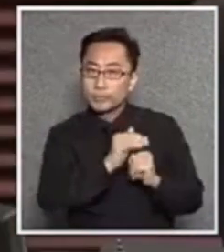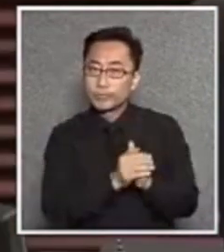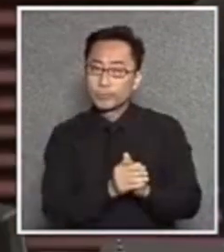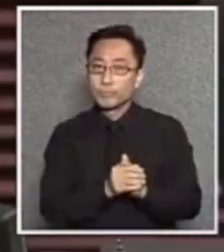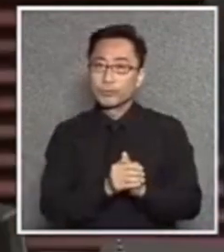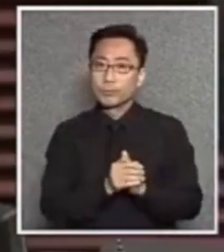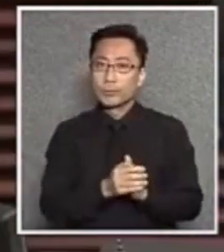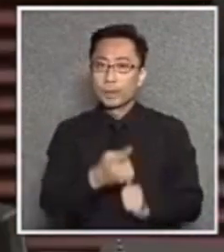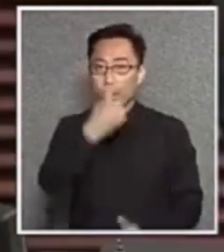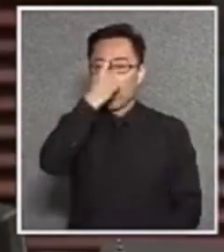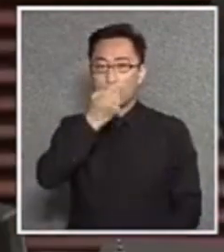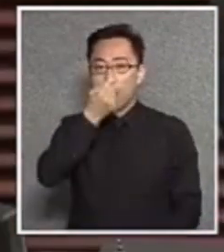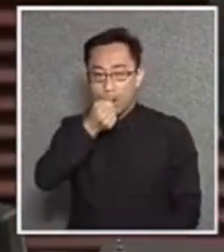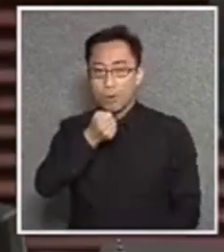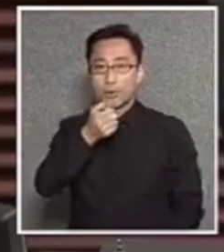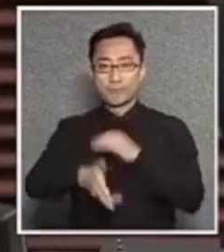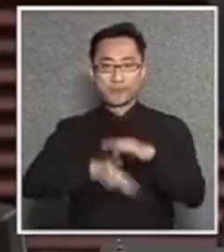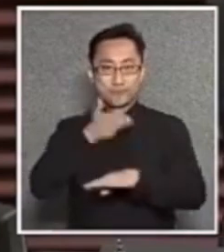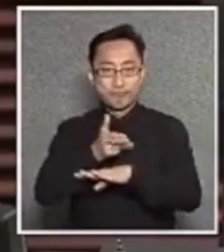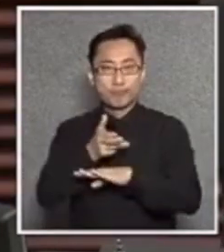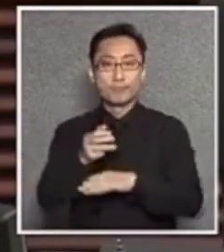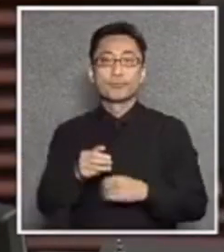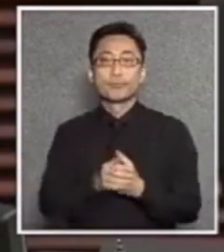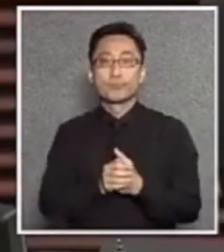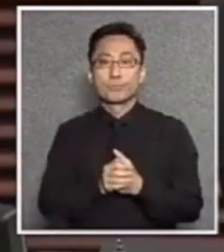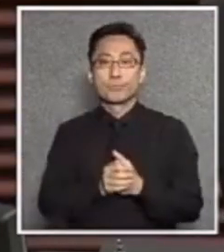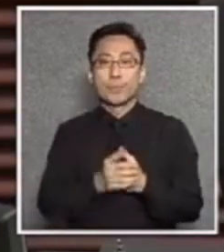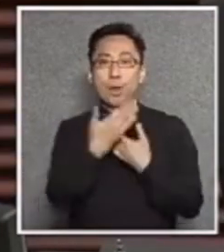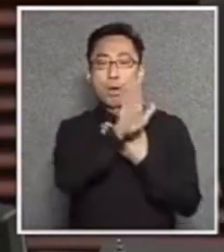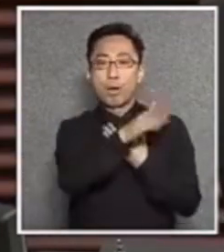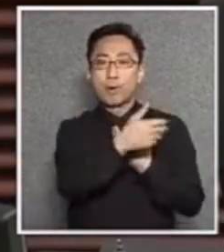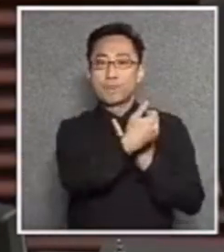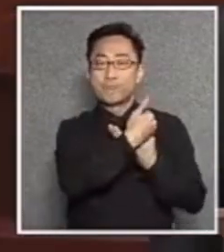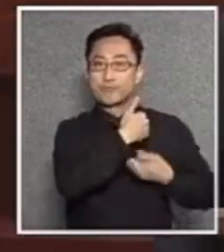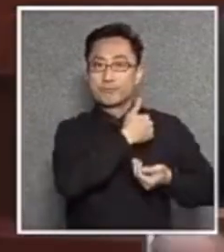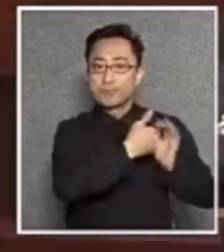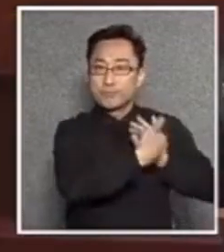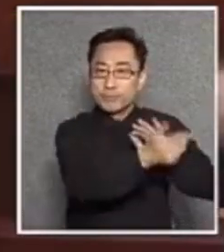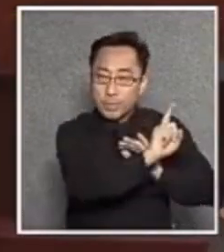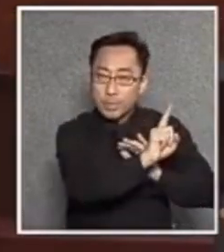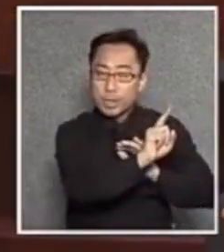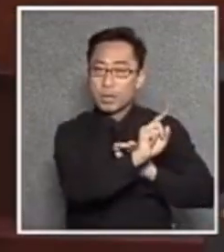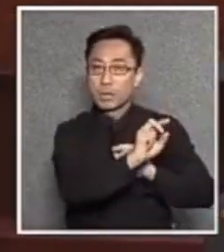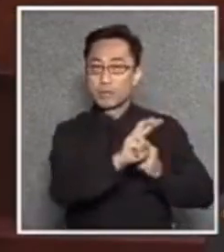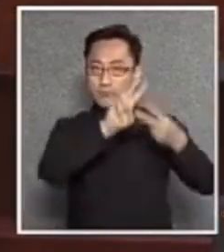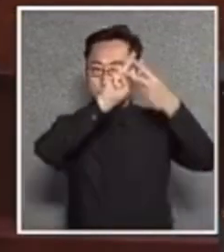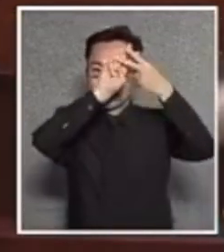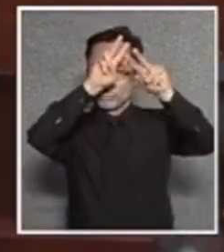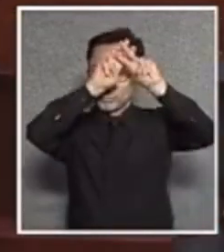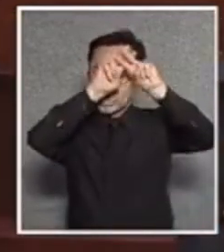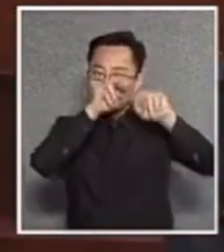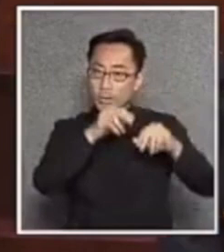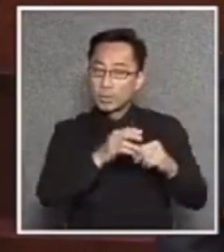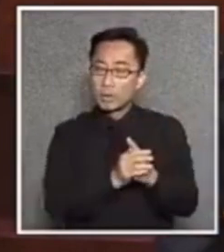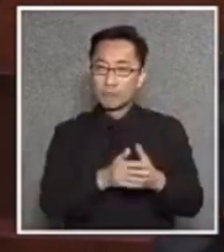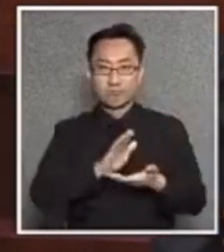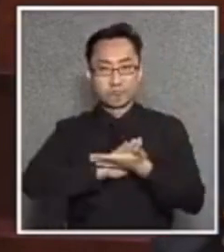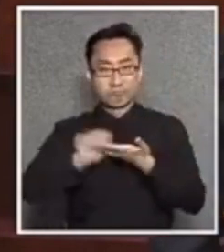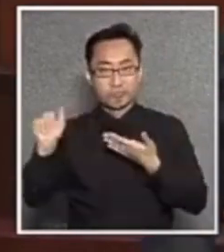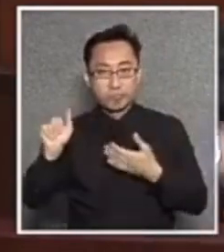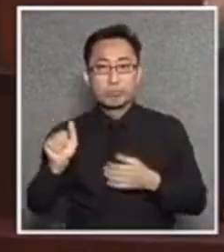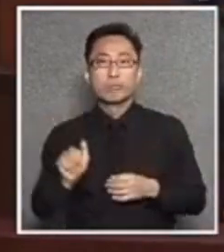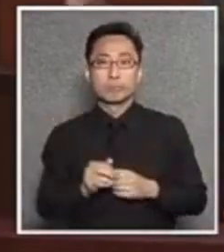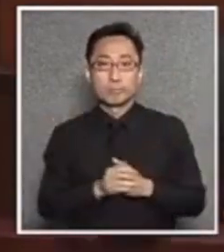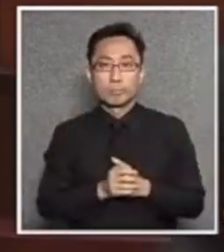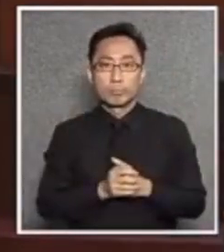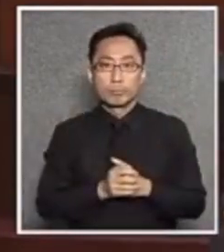就是港賊，外抗極權就係共產黨，仲唔好嘢呢啲？鏗鏘有聲，係咪？